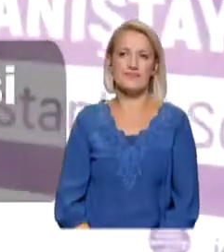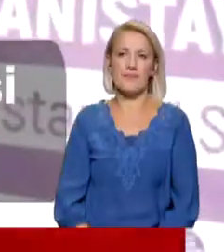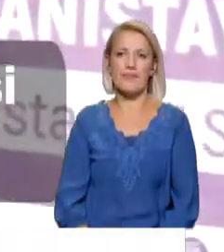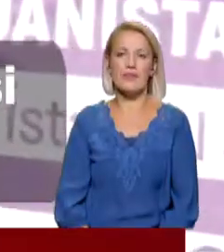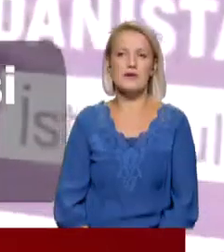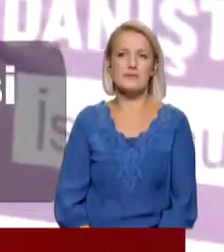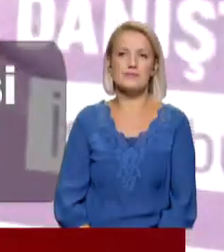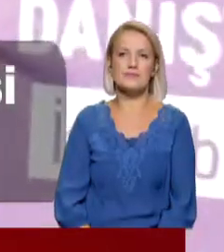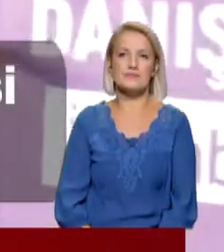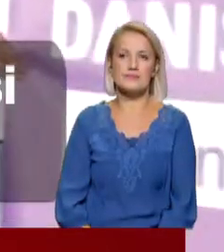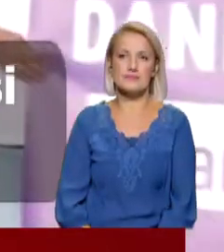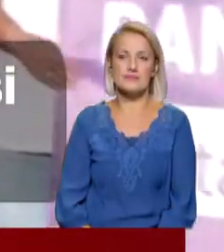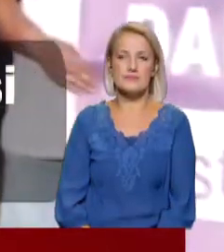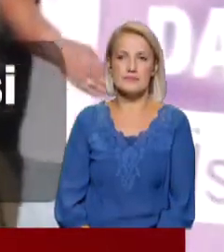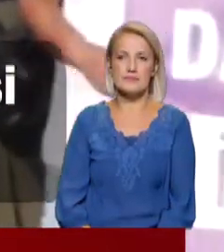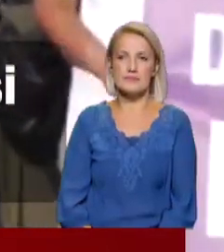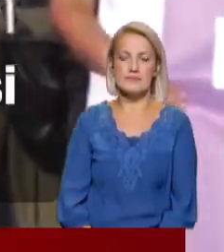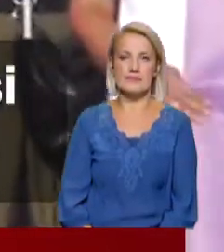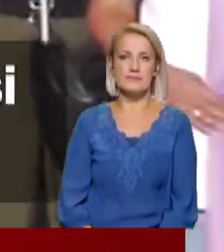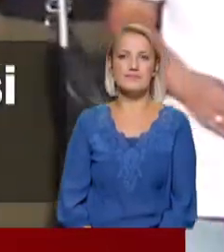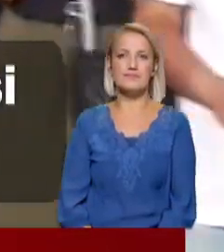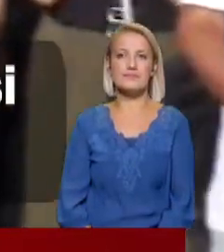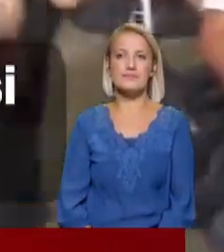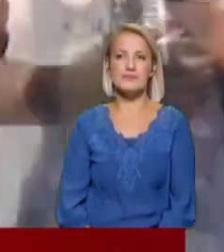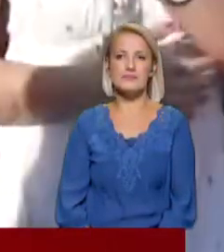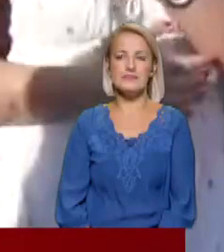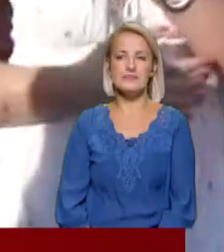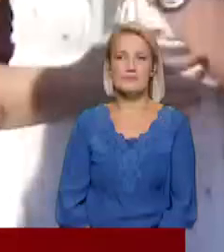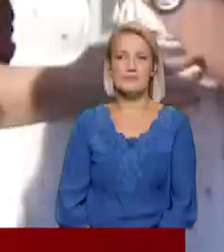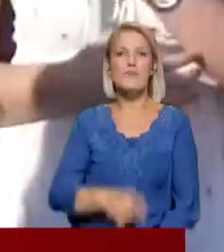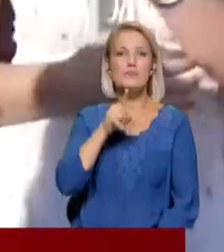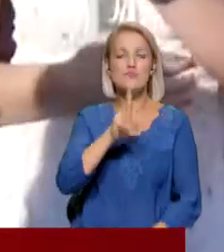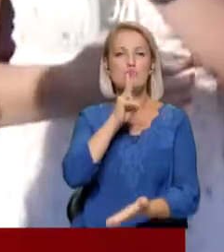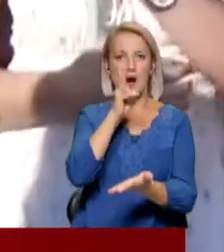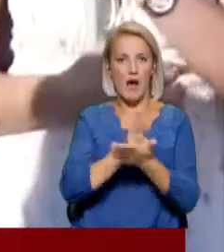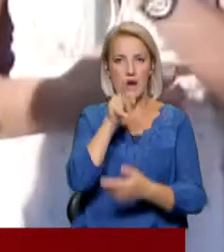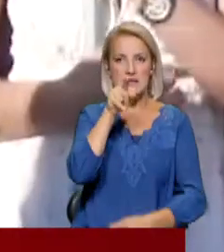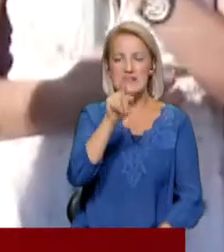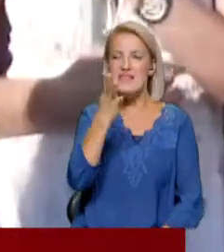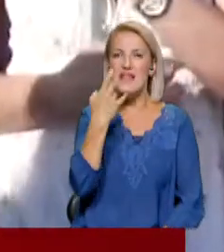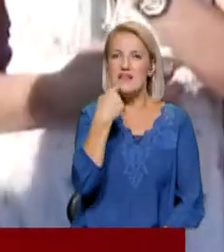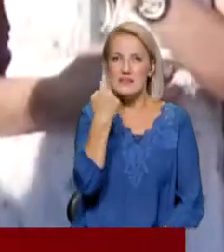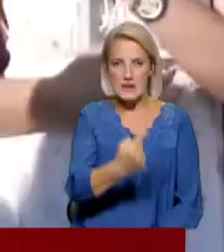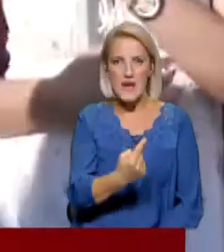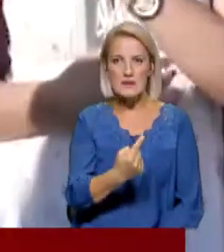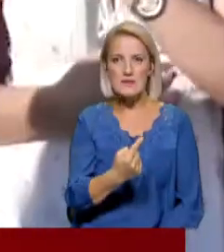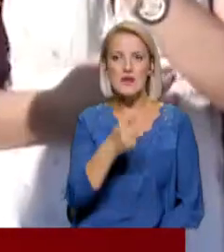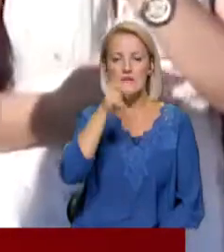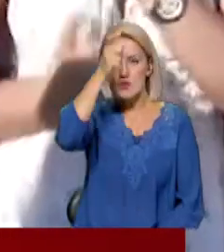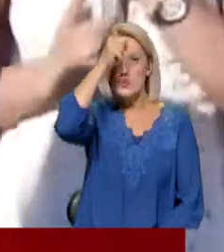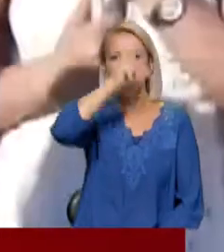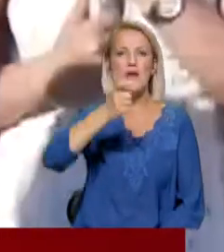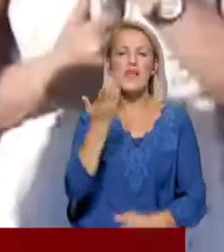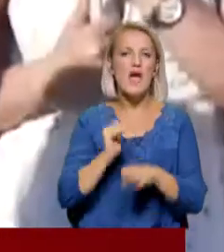Danıştay kararını tanımıyoruz. İstanbul Sözleşmesi biziz. Bu karar siz ne derseniz deyin. Ülkede